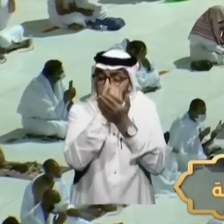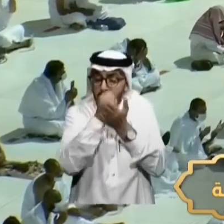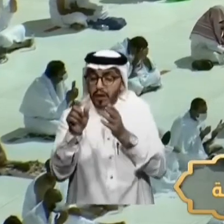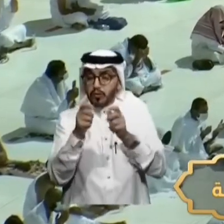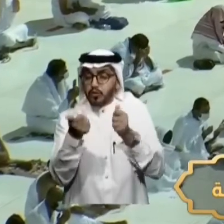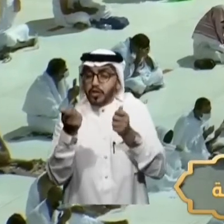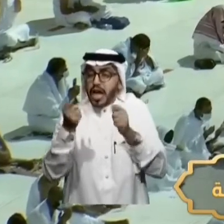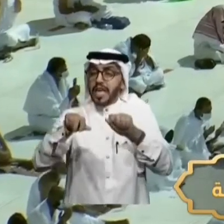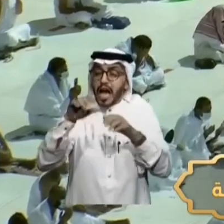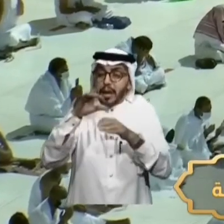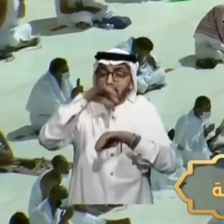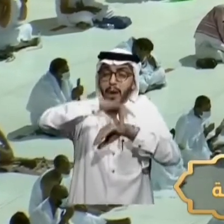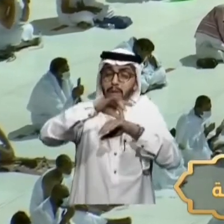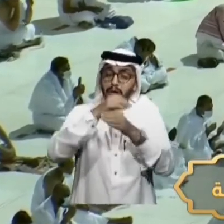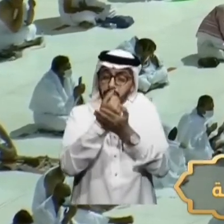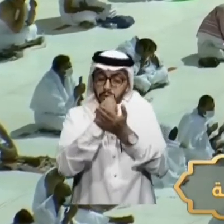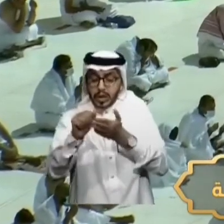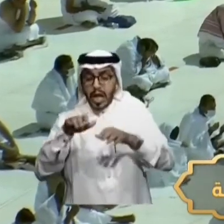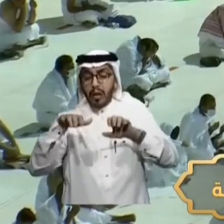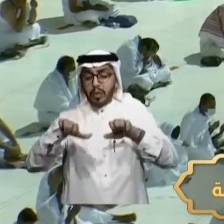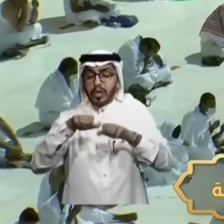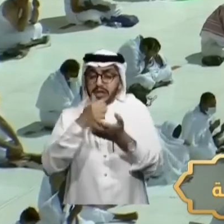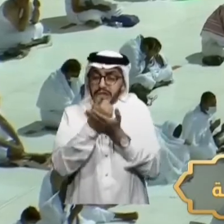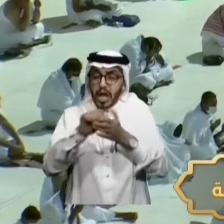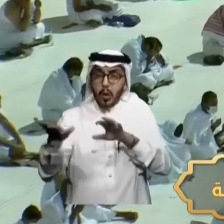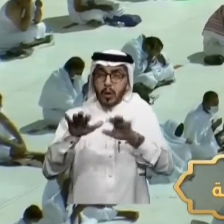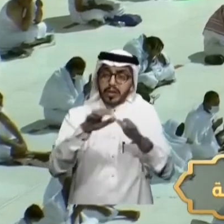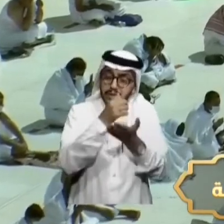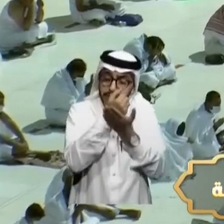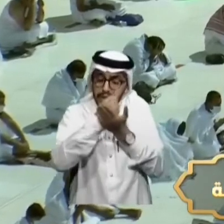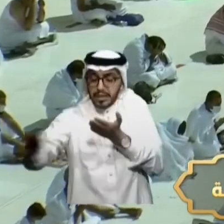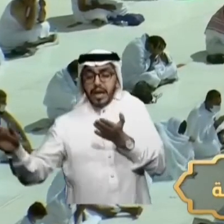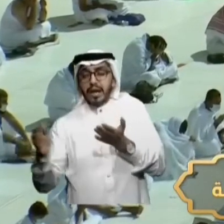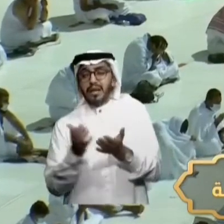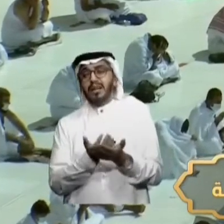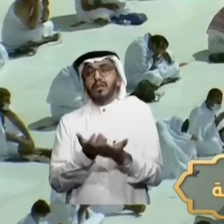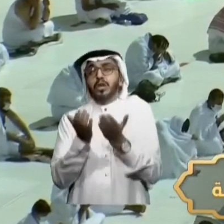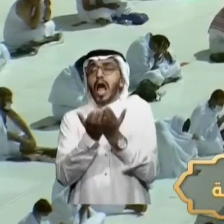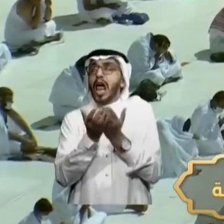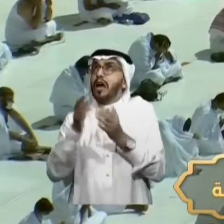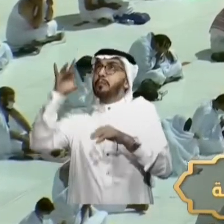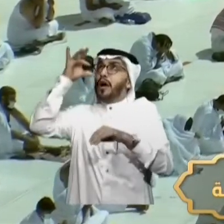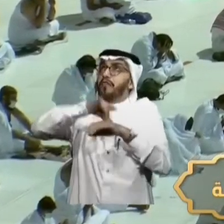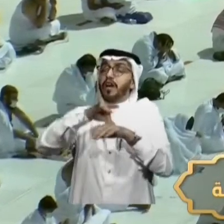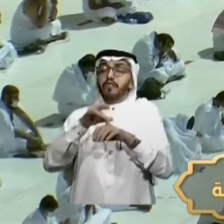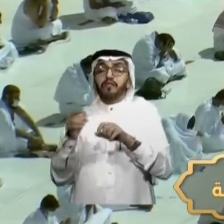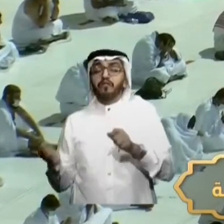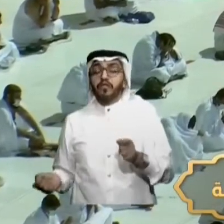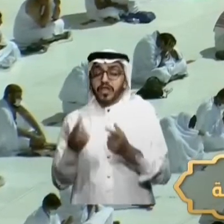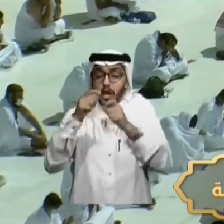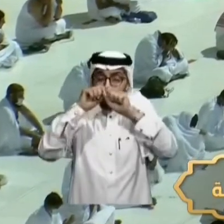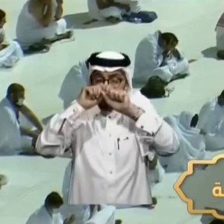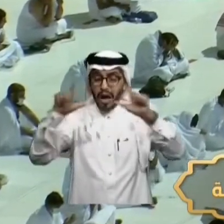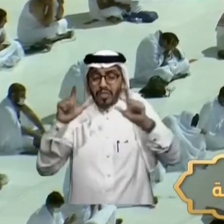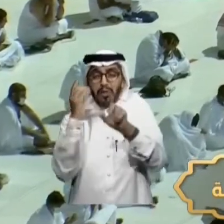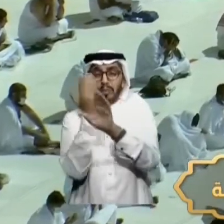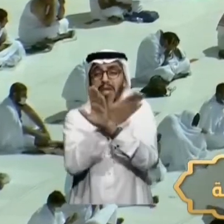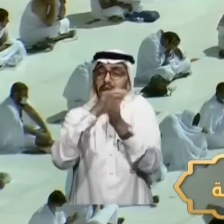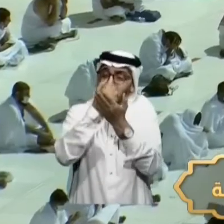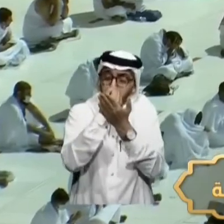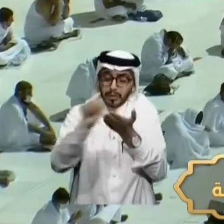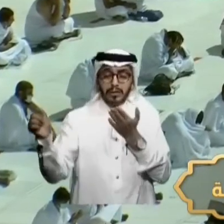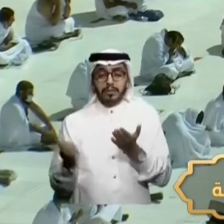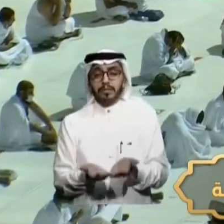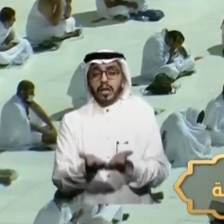الغلا والوبا والربا والزنا والزلازل والمحن وسوء الفتن ما ظهر منها وما